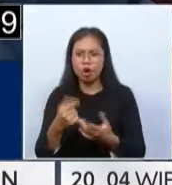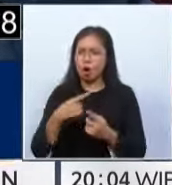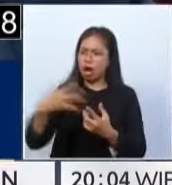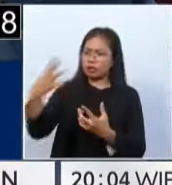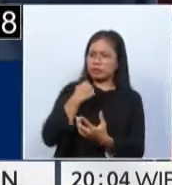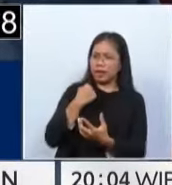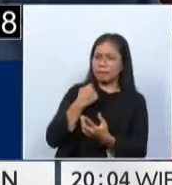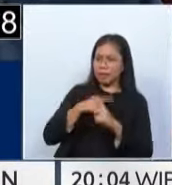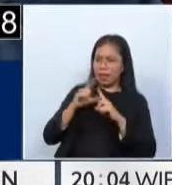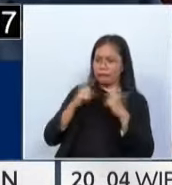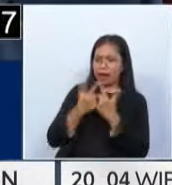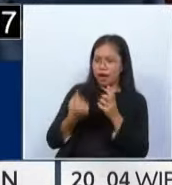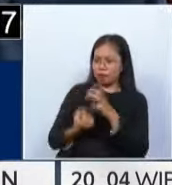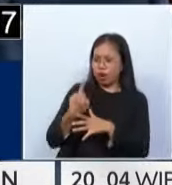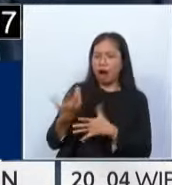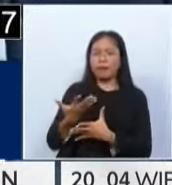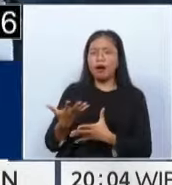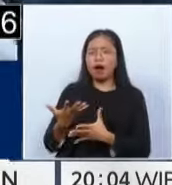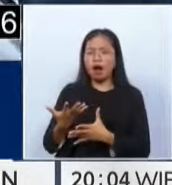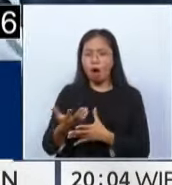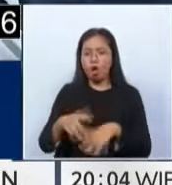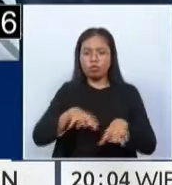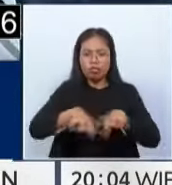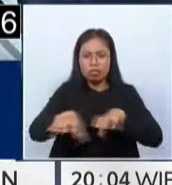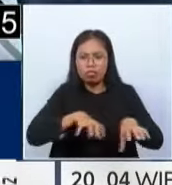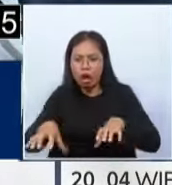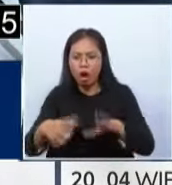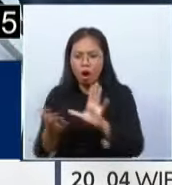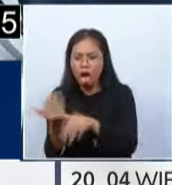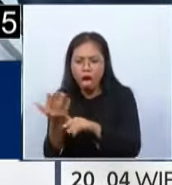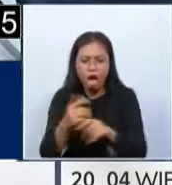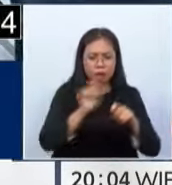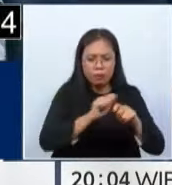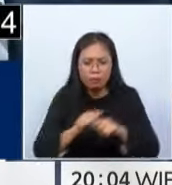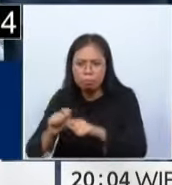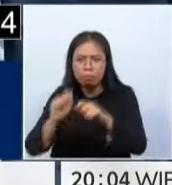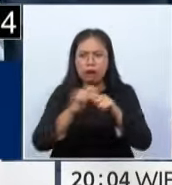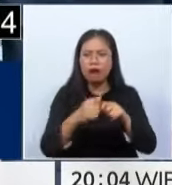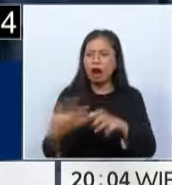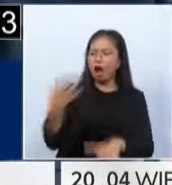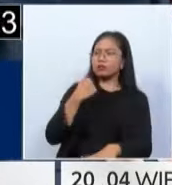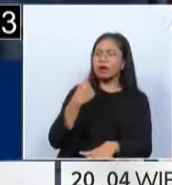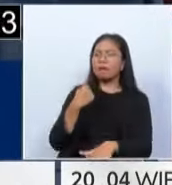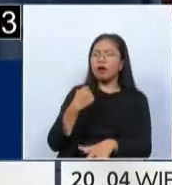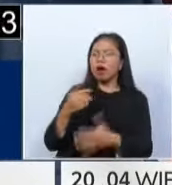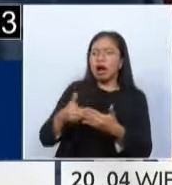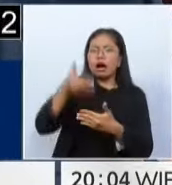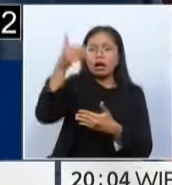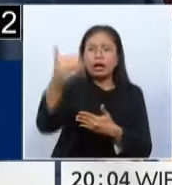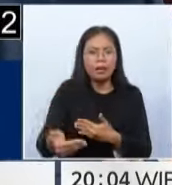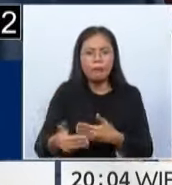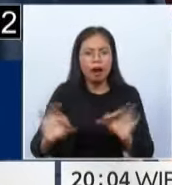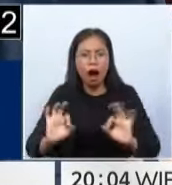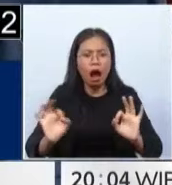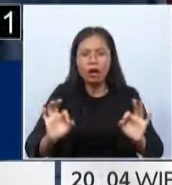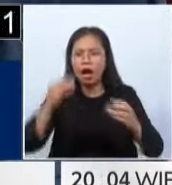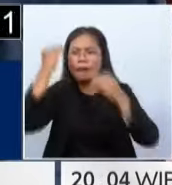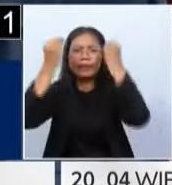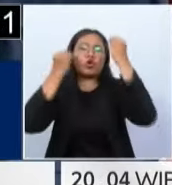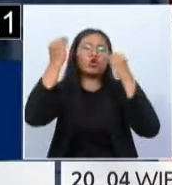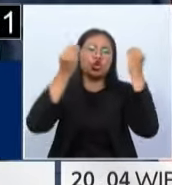menata ulang tanpa memikirkan apa ancaman barunya maka kita tidak lebih dari sekedar menyelesaikan urusan